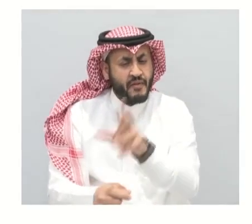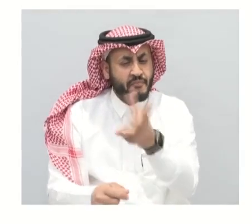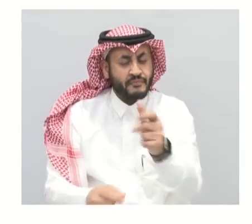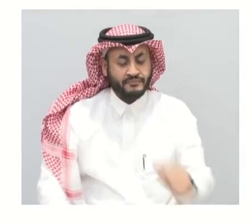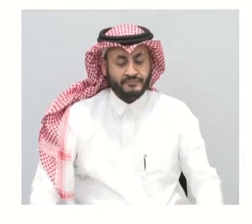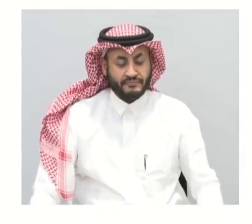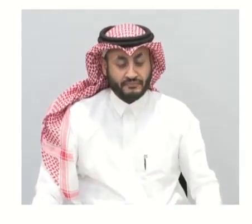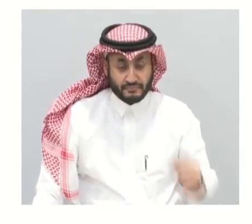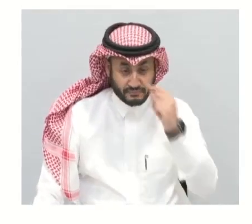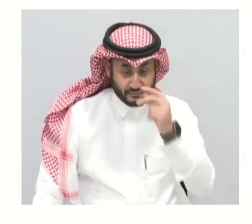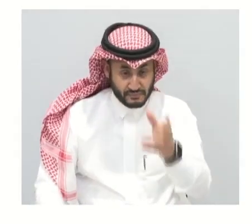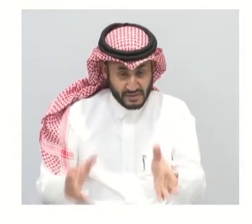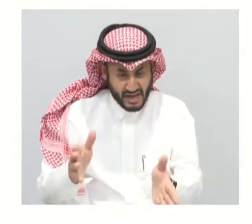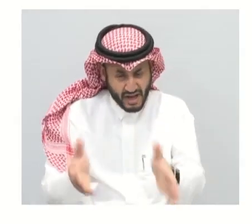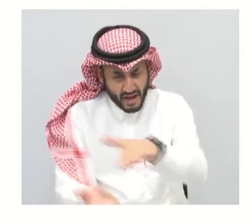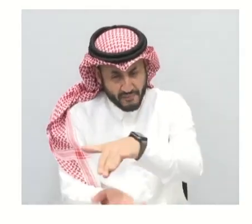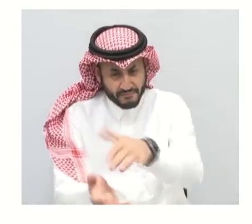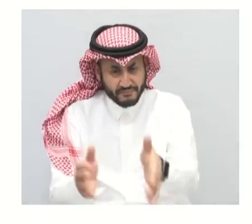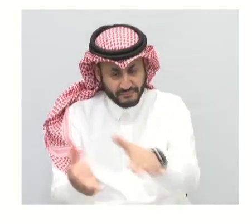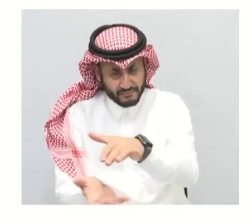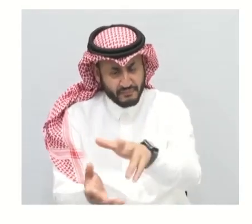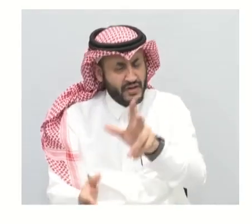يمكن تعديله كيف